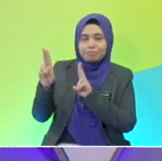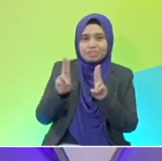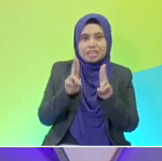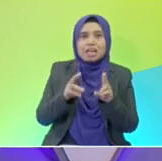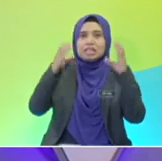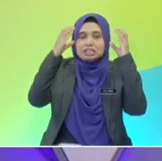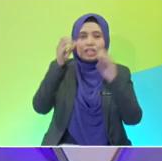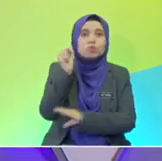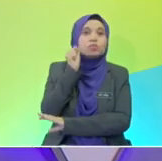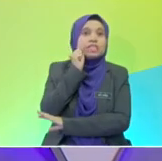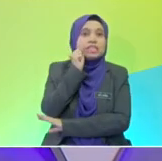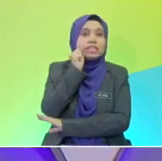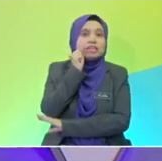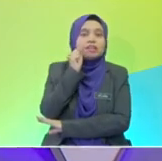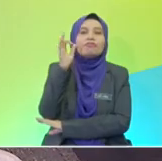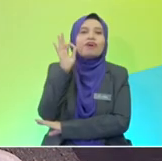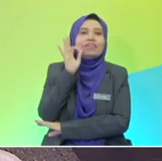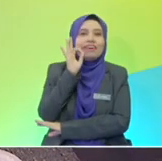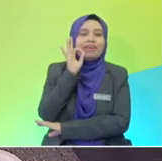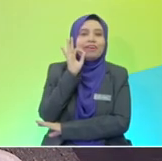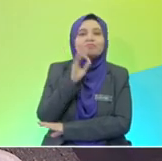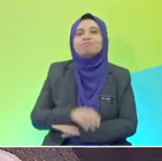faridha Alhamdulillah